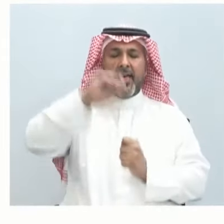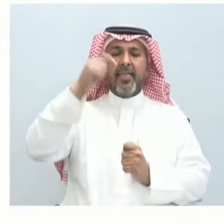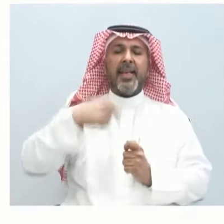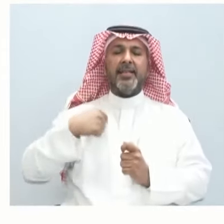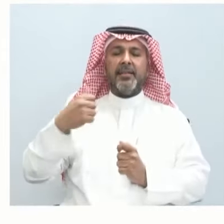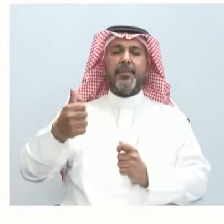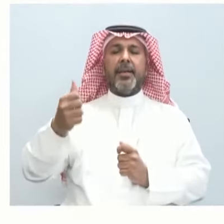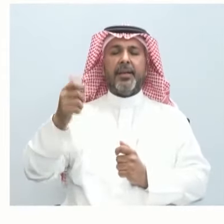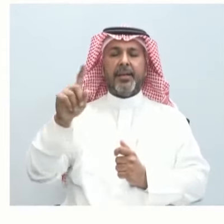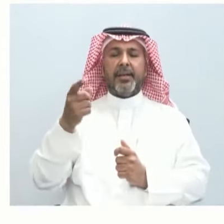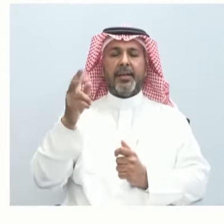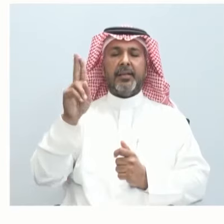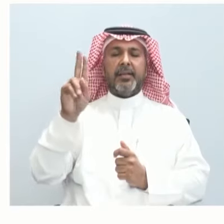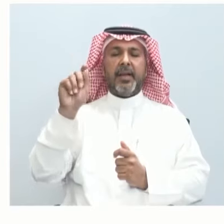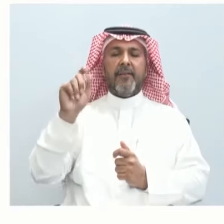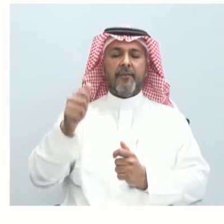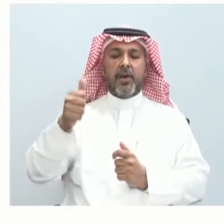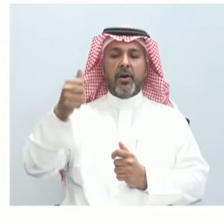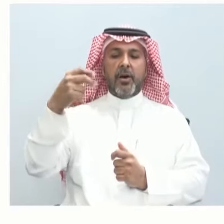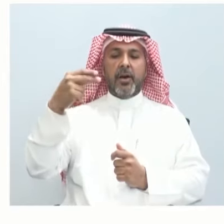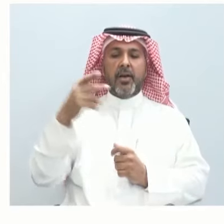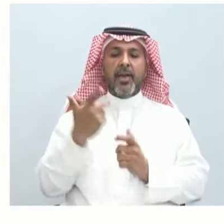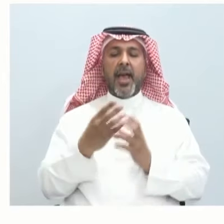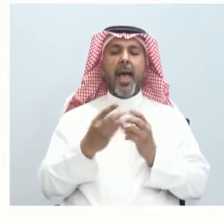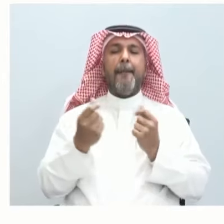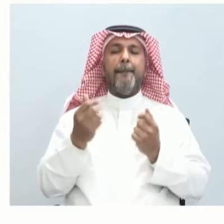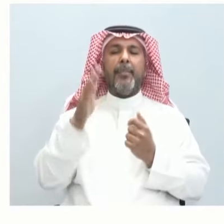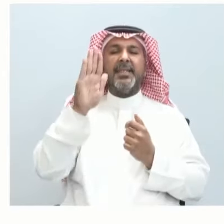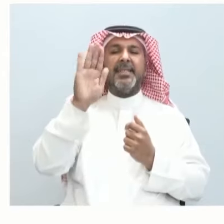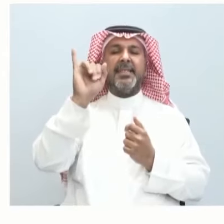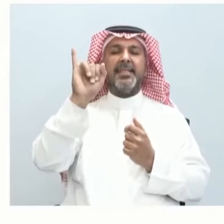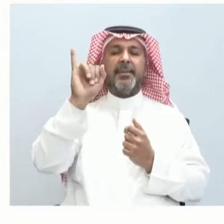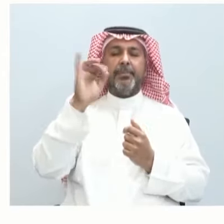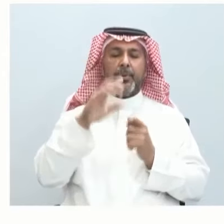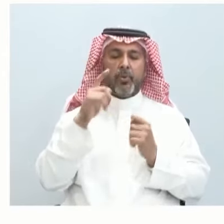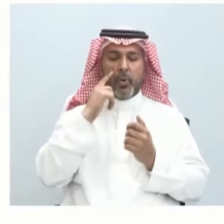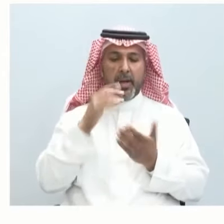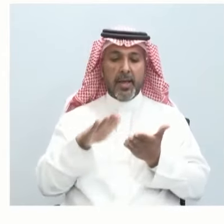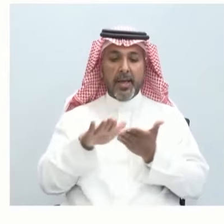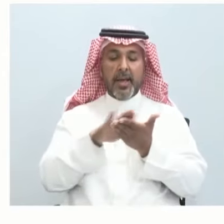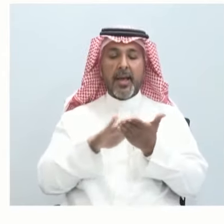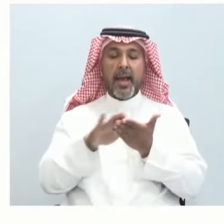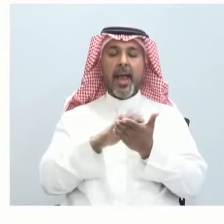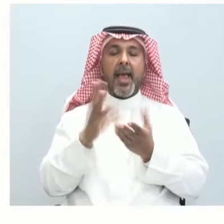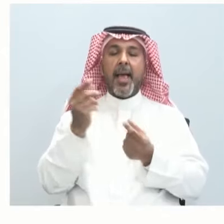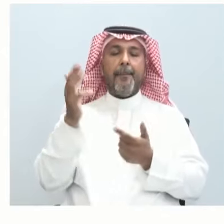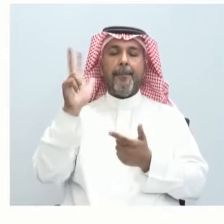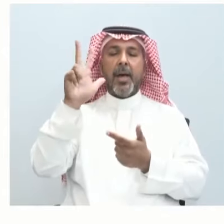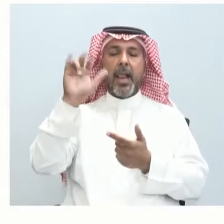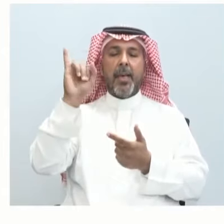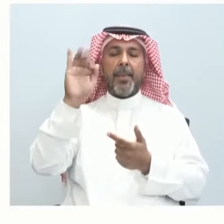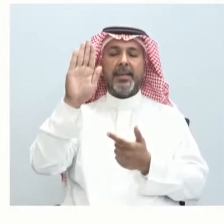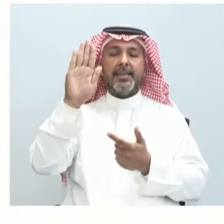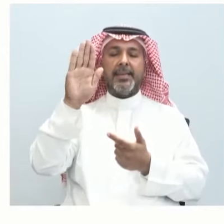يساوي 44 سم يريد حساب المساحه تغطي المساحه دائما بعد ثاني اذا